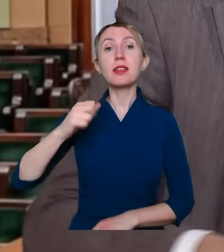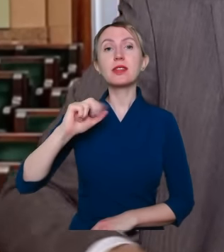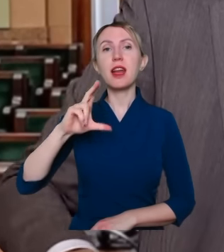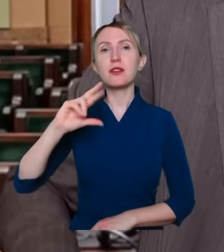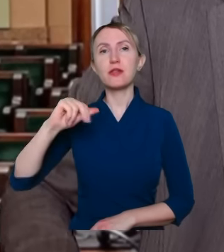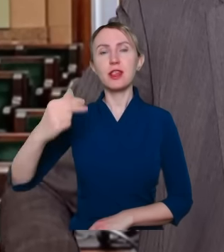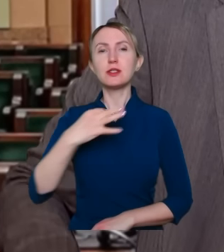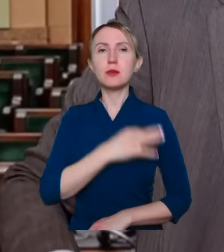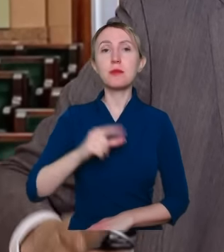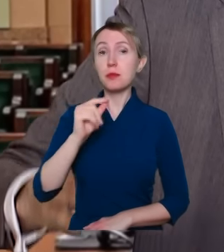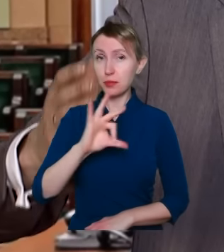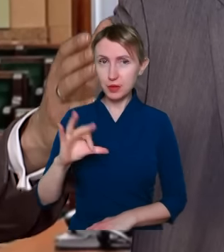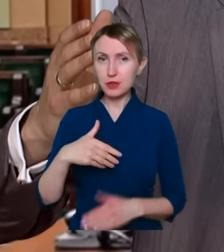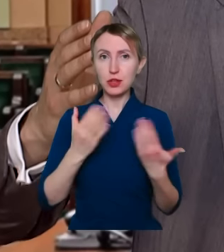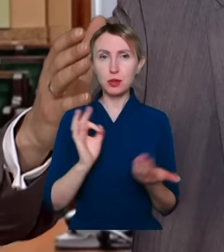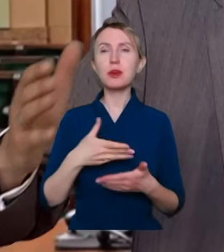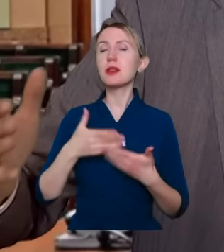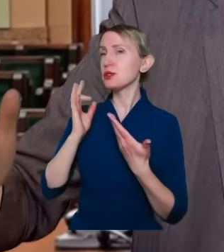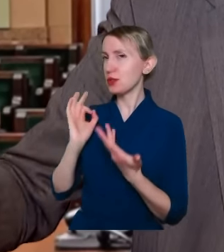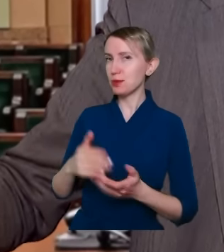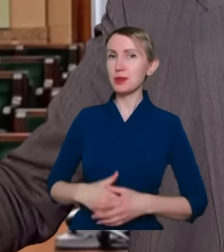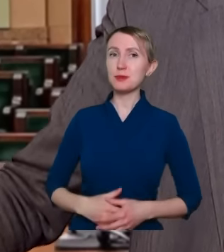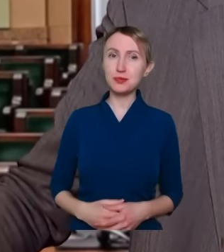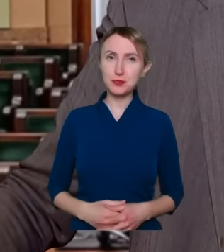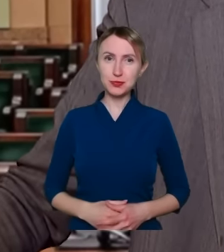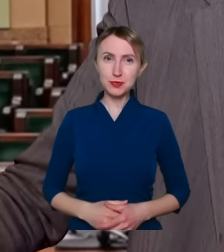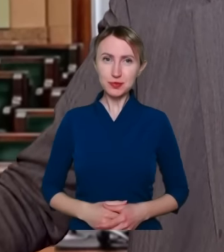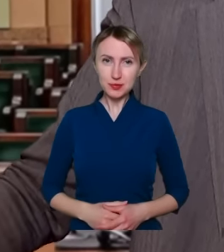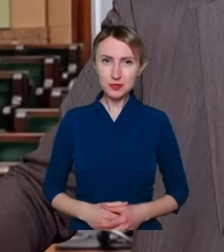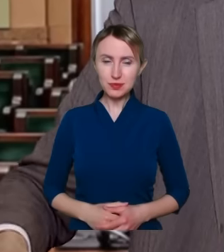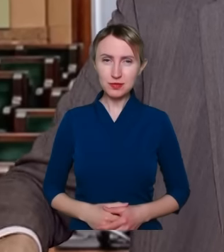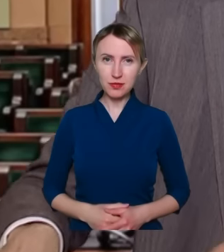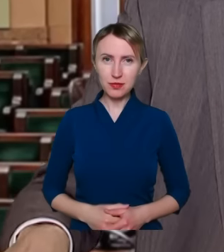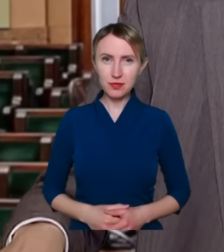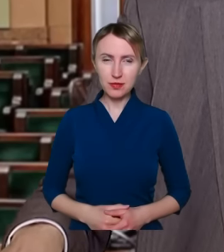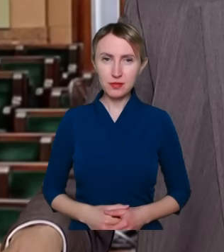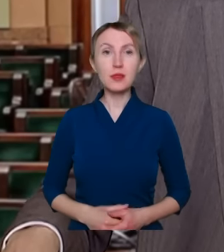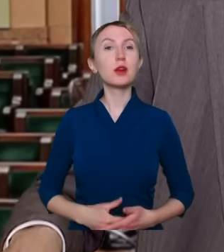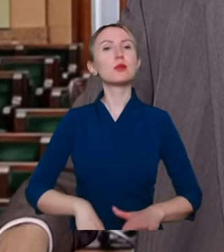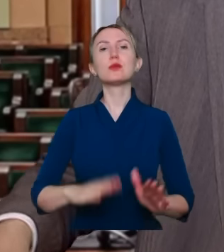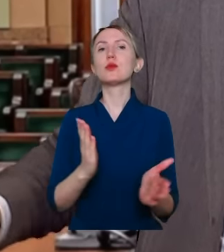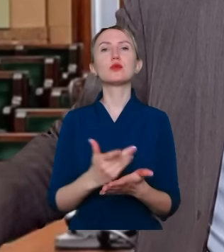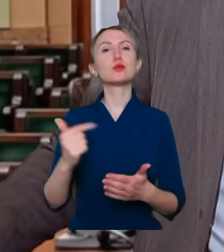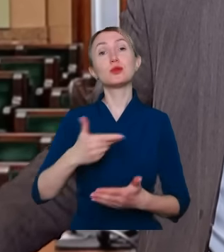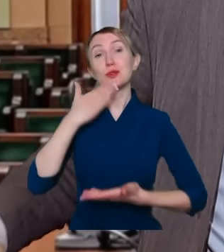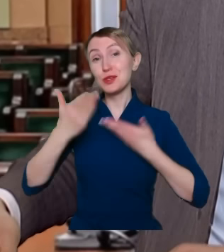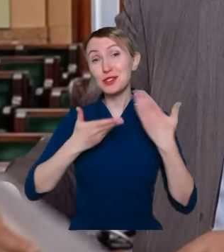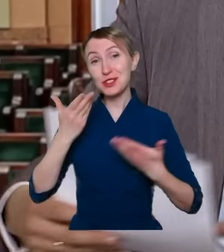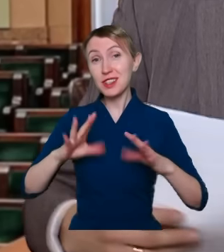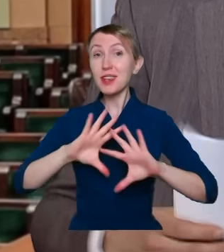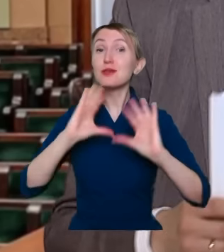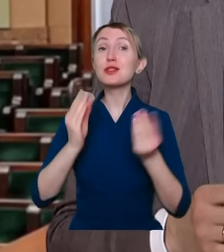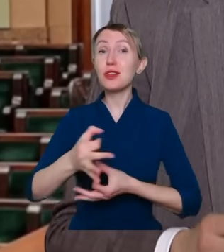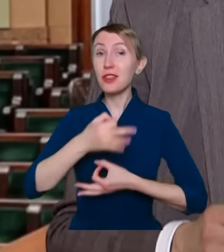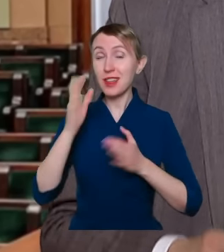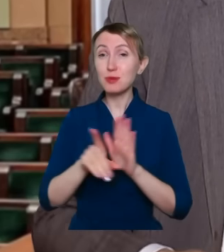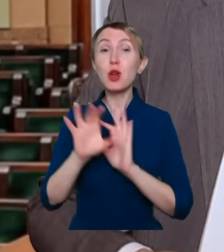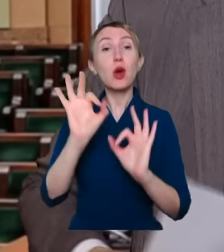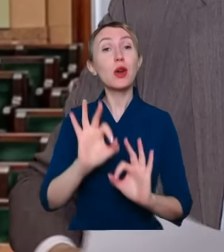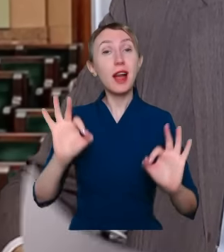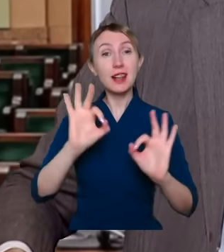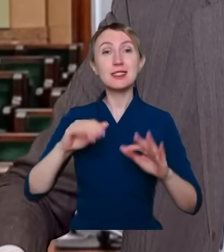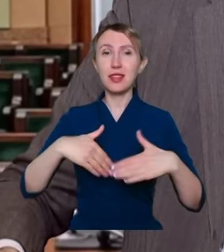dobry dzień dob Panie redaktorze Witam państwa no iż nie może być inaczej rozpocznę odży wzy najp z okazji Dnia